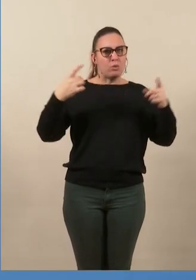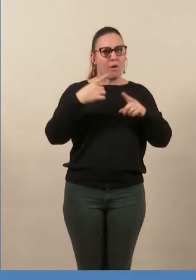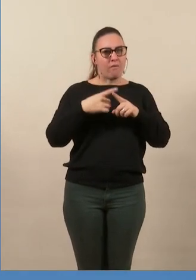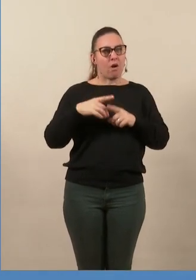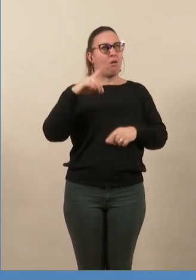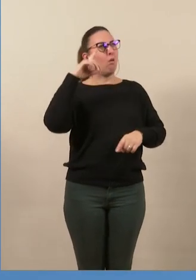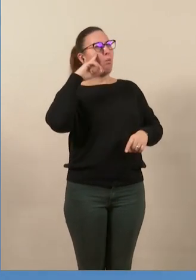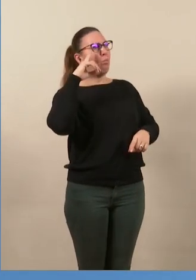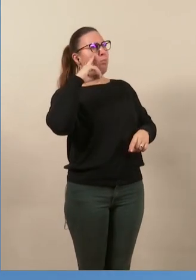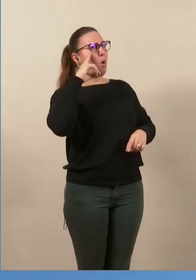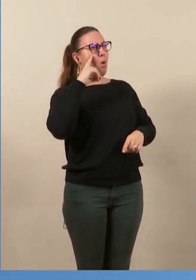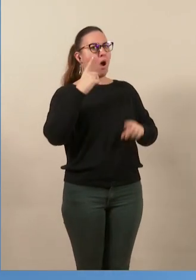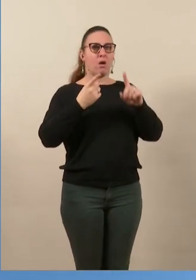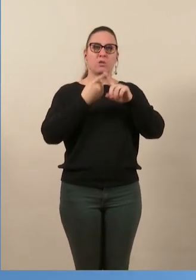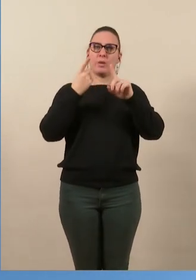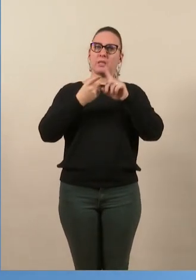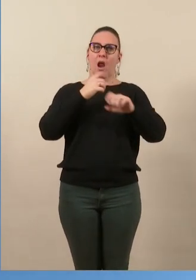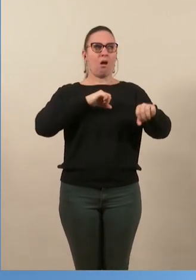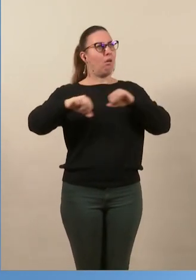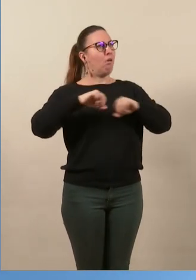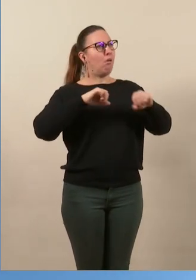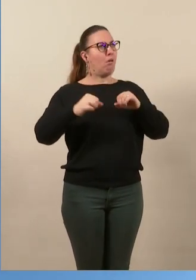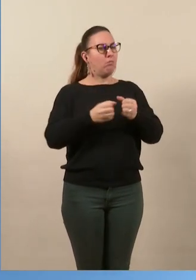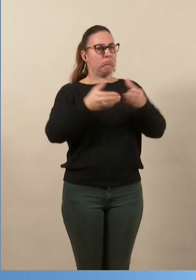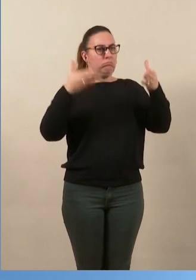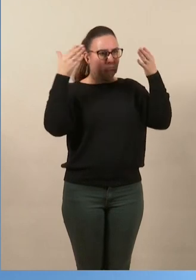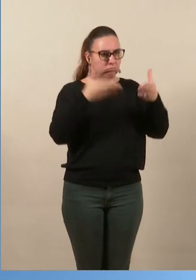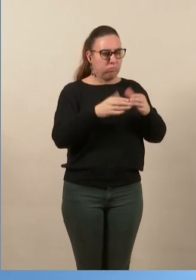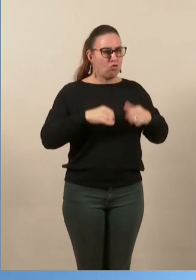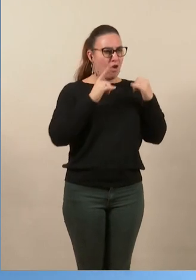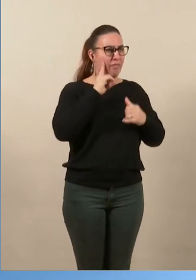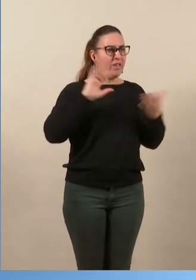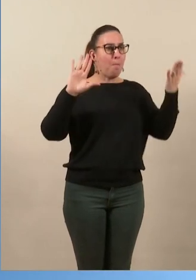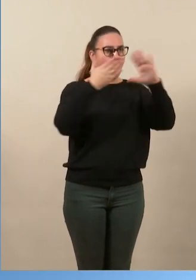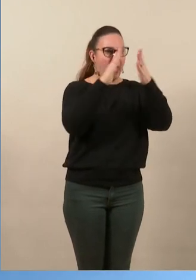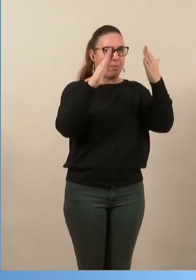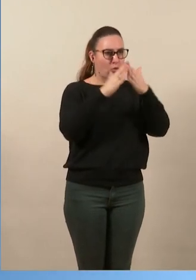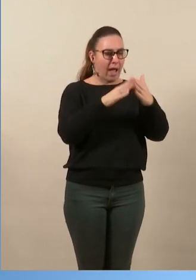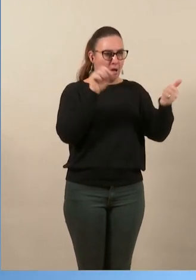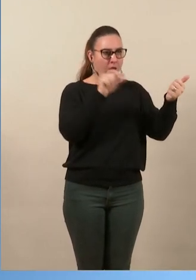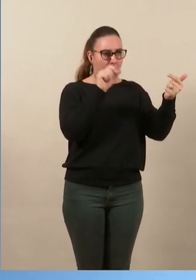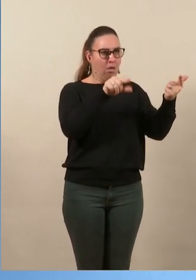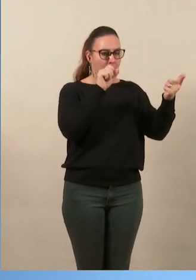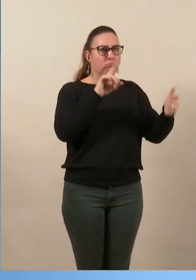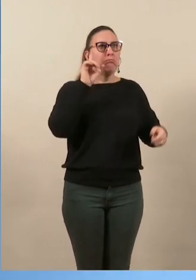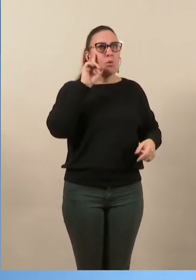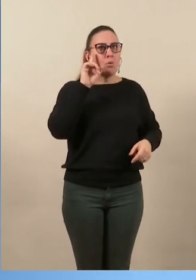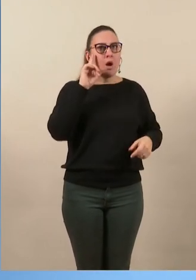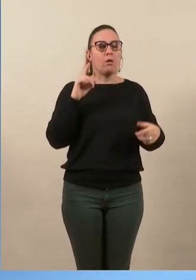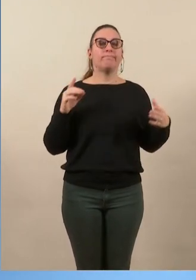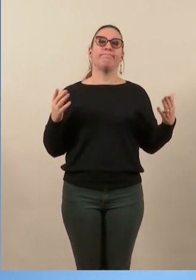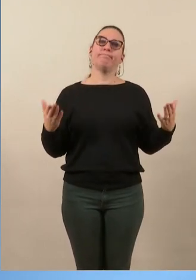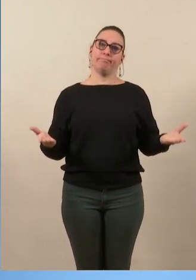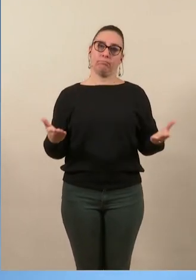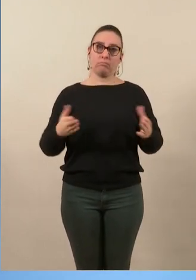une une action spécifique au bénéfice des jeunes filles en montagne et bien tout simplement et là nous avons